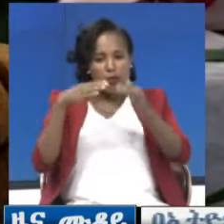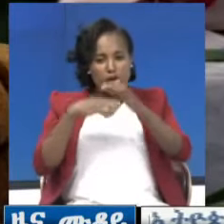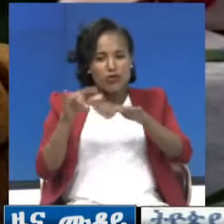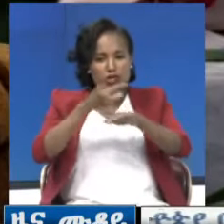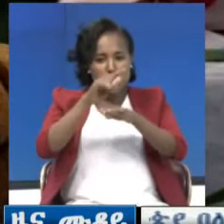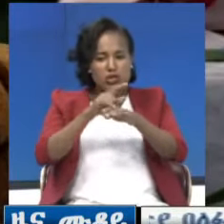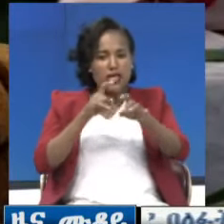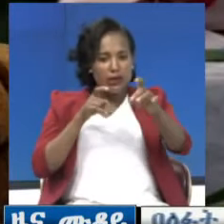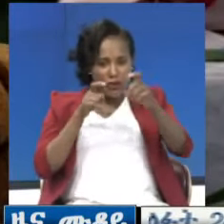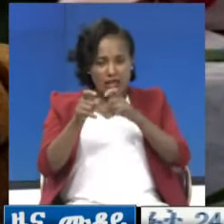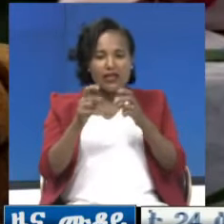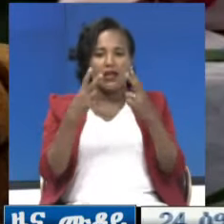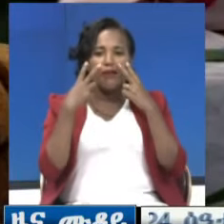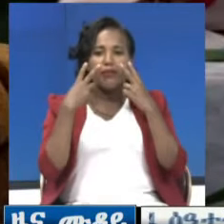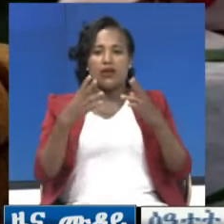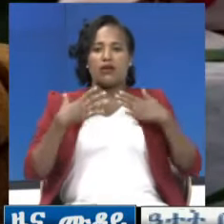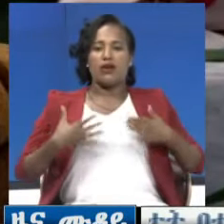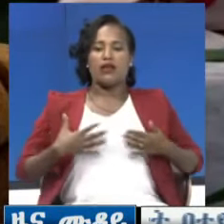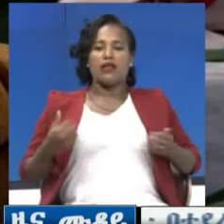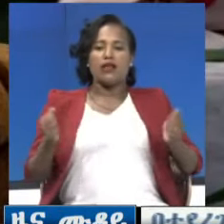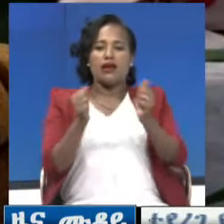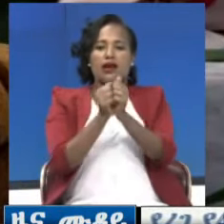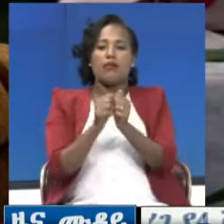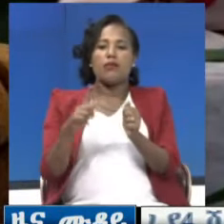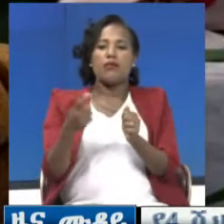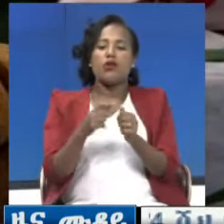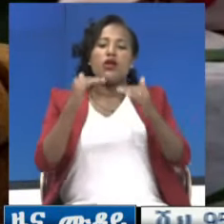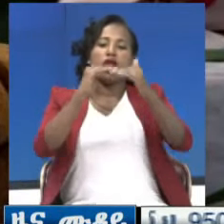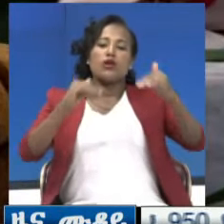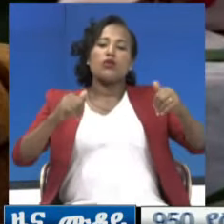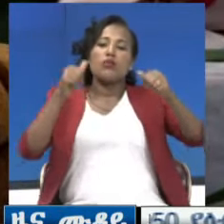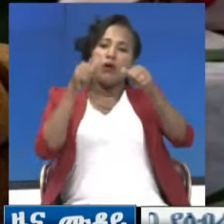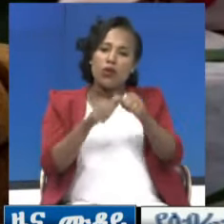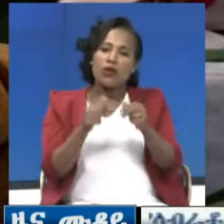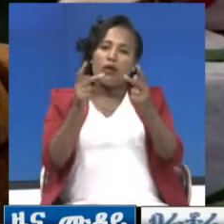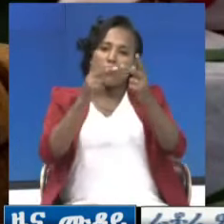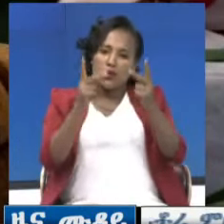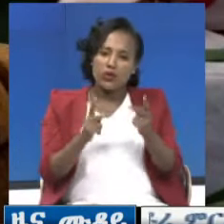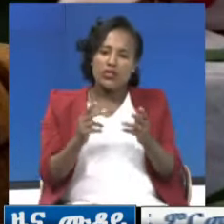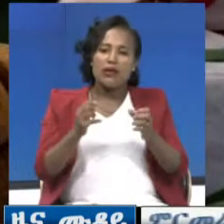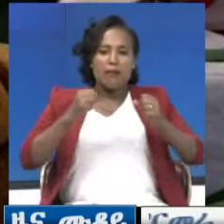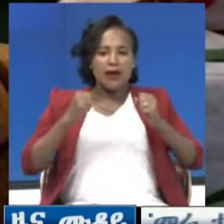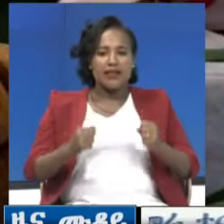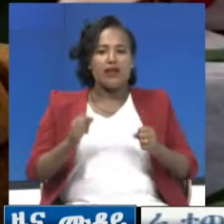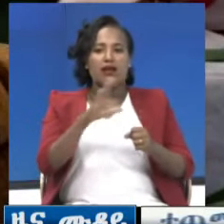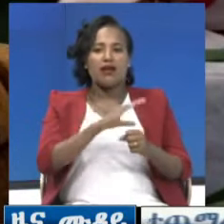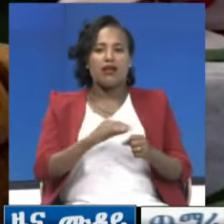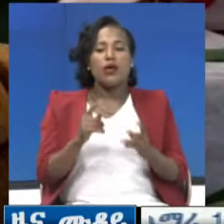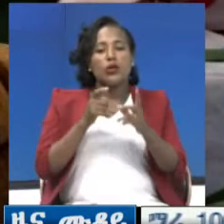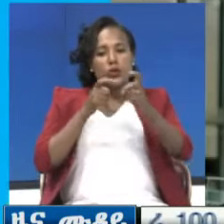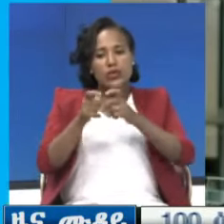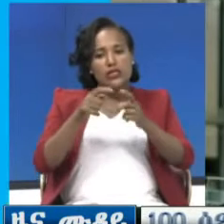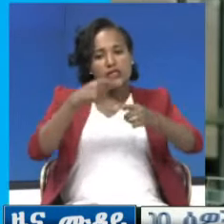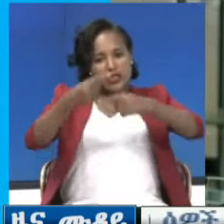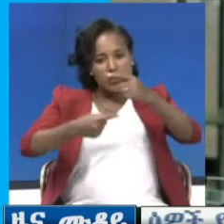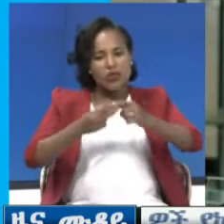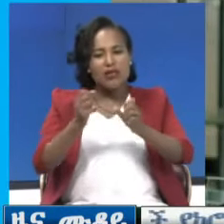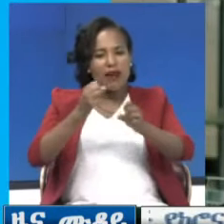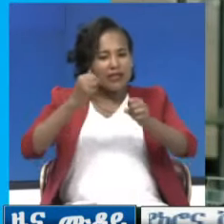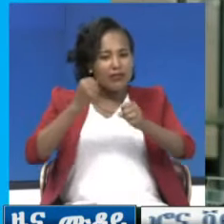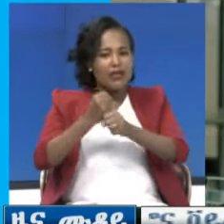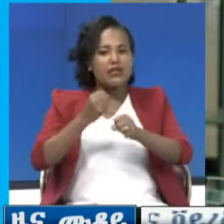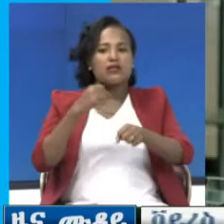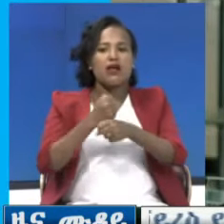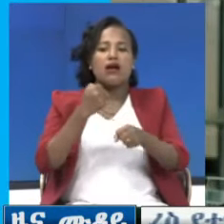ዜጎችን ለመቆጣጠር ከሚመለከታቸው አካላት ጋር በመሆን የለይቶ ማቆያ ቦታዎችን የማጠናከርና የቁጥጥር ሂደቱን የማጥበቅ